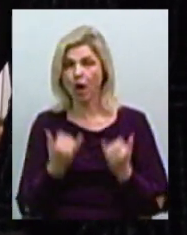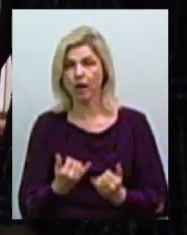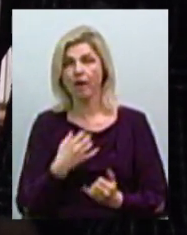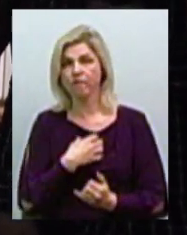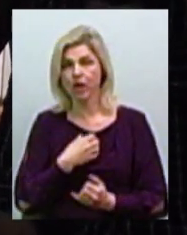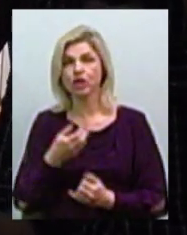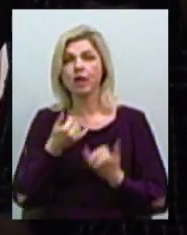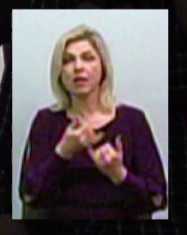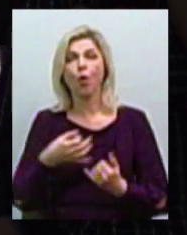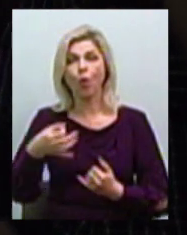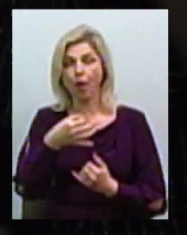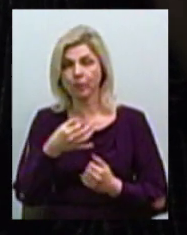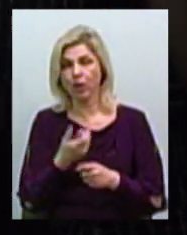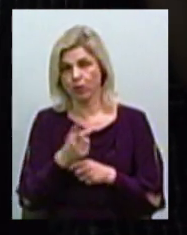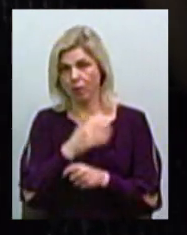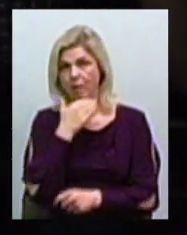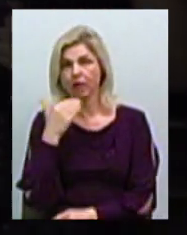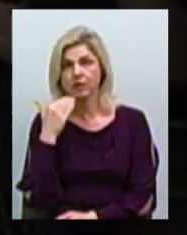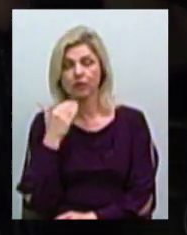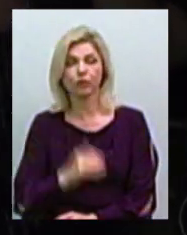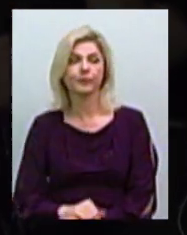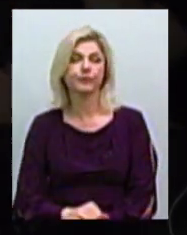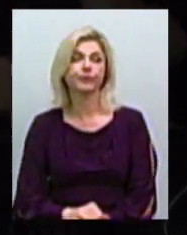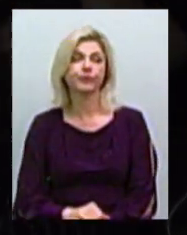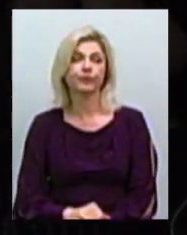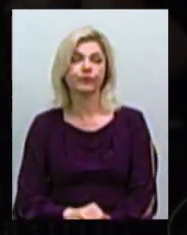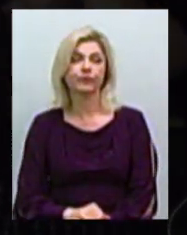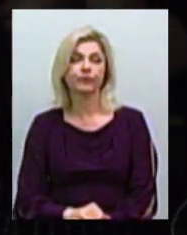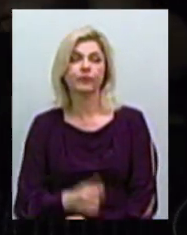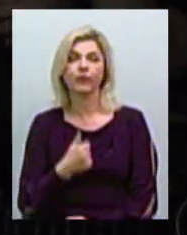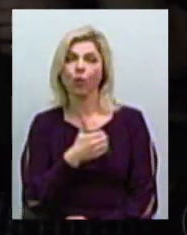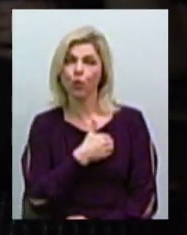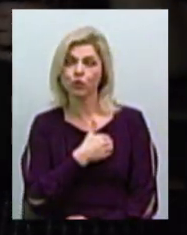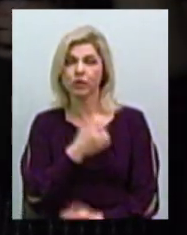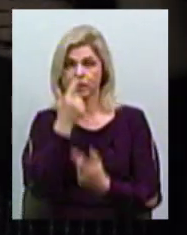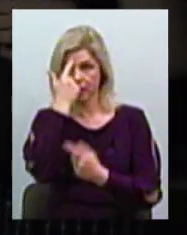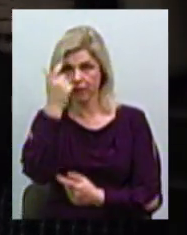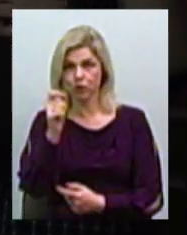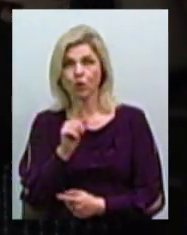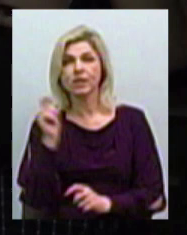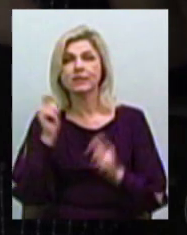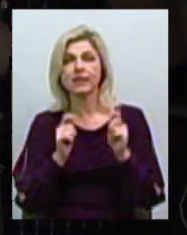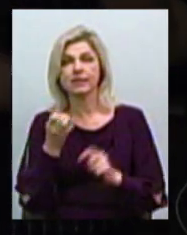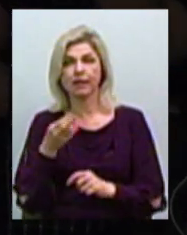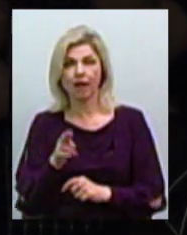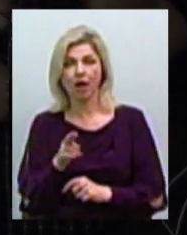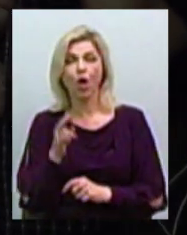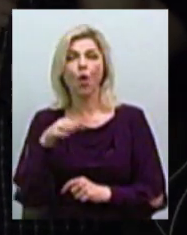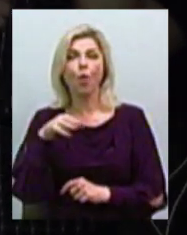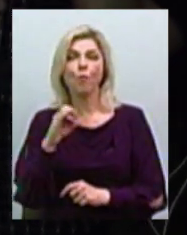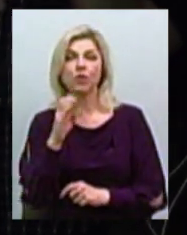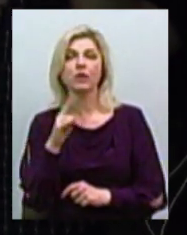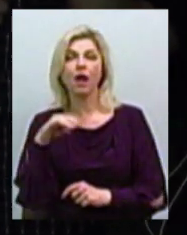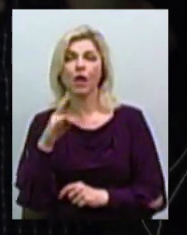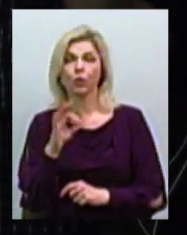для області більш ніж достатньо. І що ви почали? Я хочу зазначити, що сесія Москаленко не